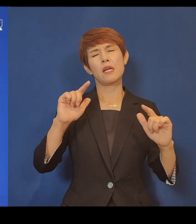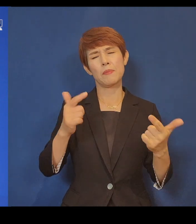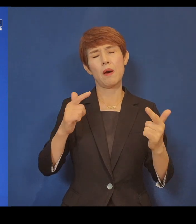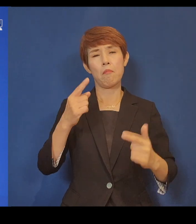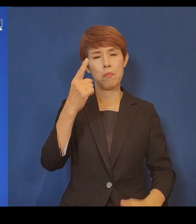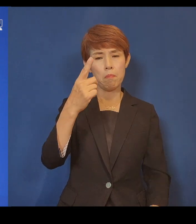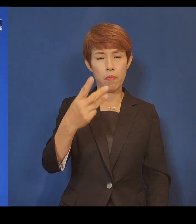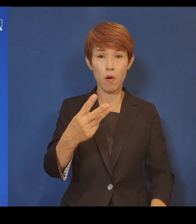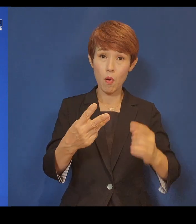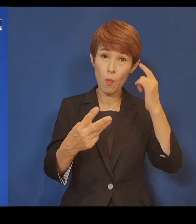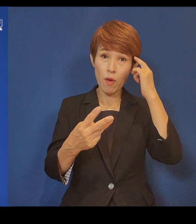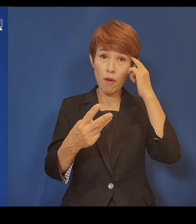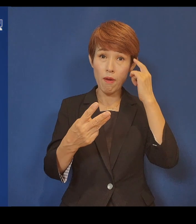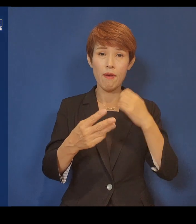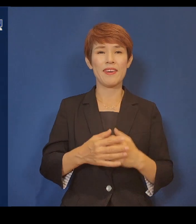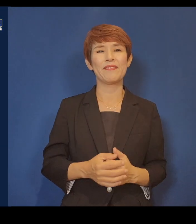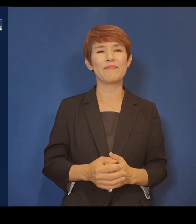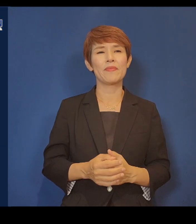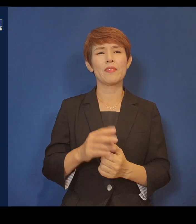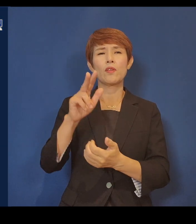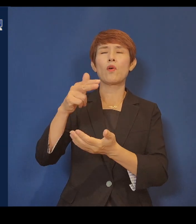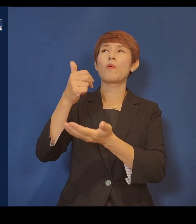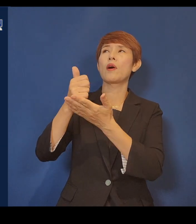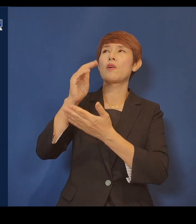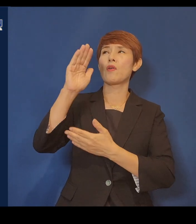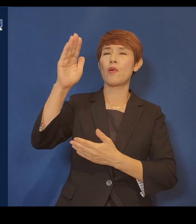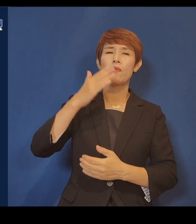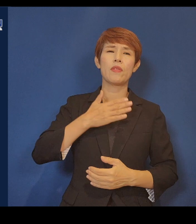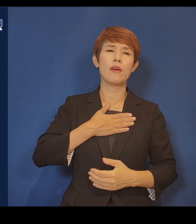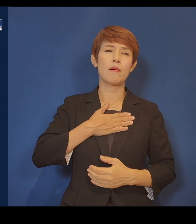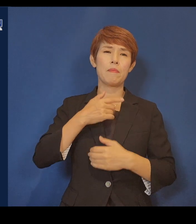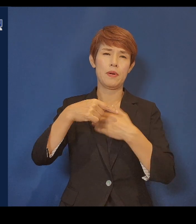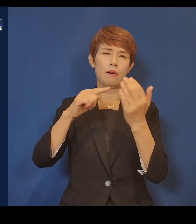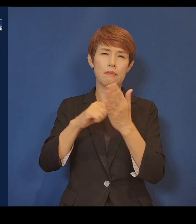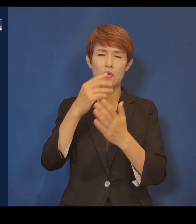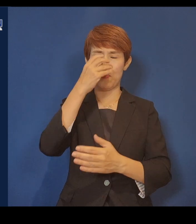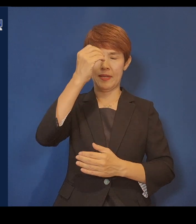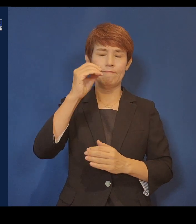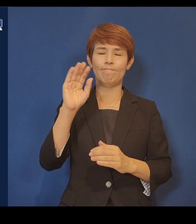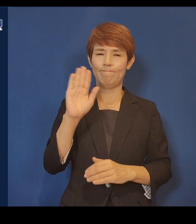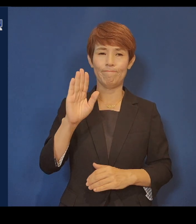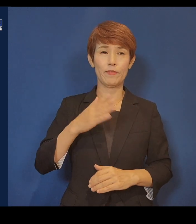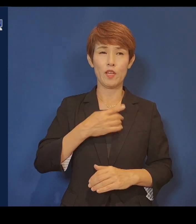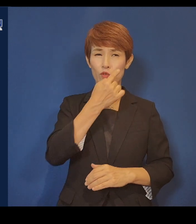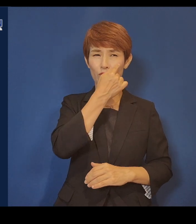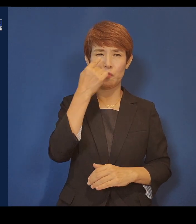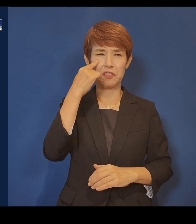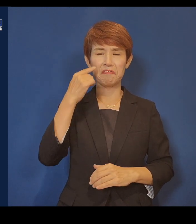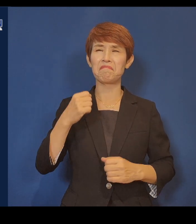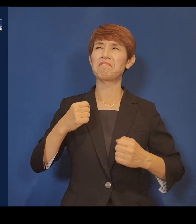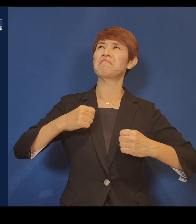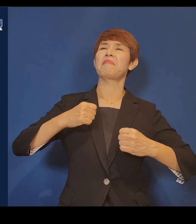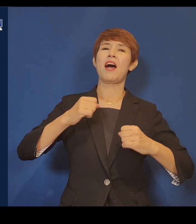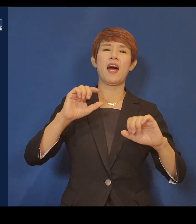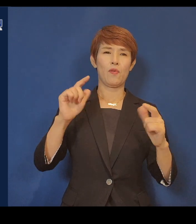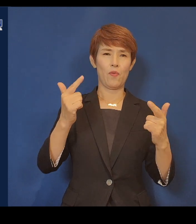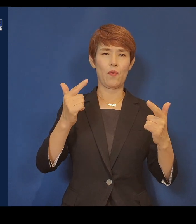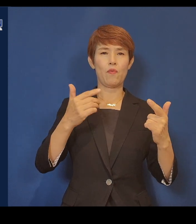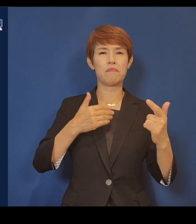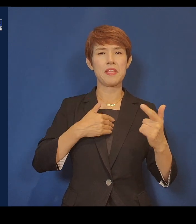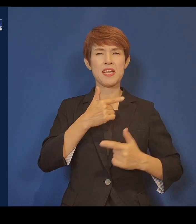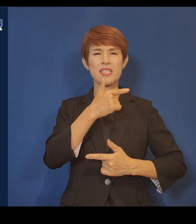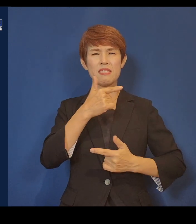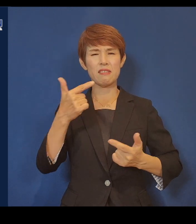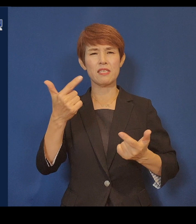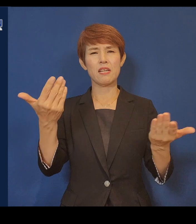말할까요? 말씀 볼까요? 여호와여, 내 마음이 교만하지 아니하고 내 눈이 오만하지 아니하고 내가